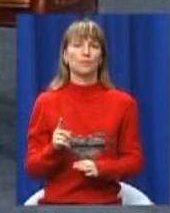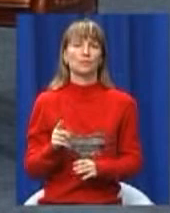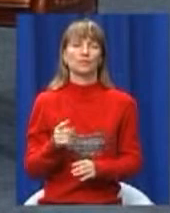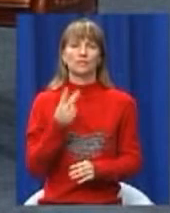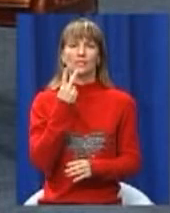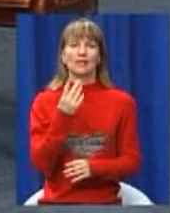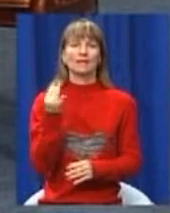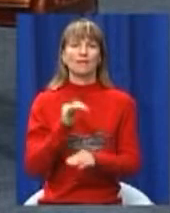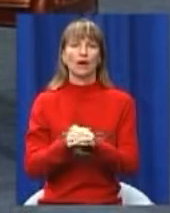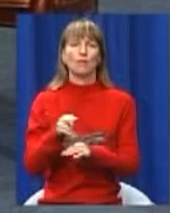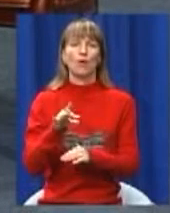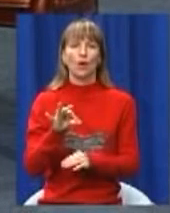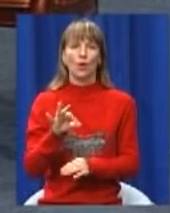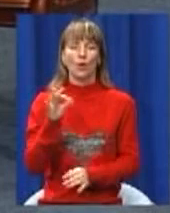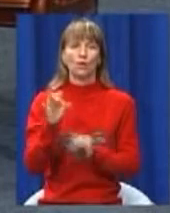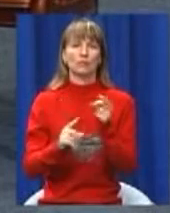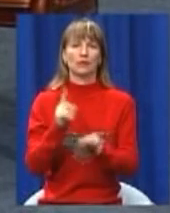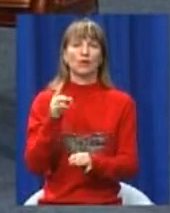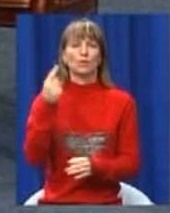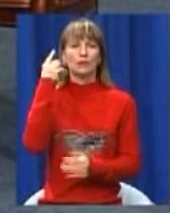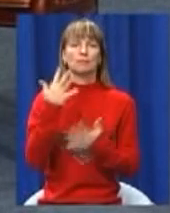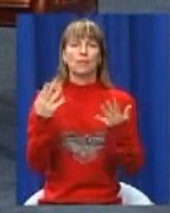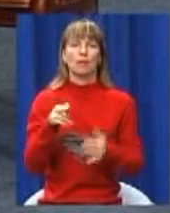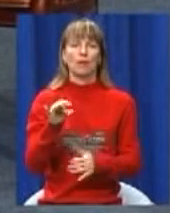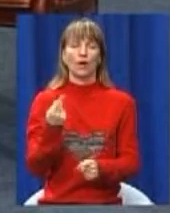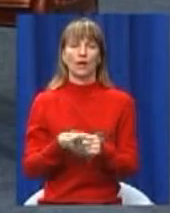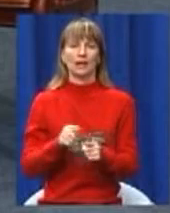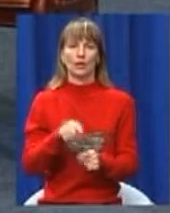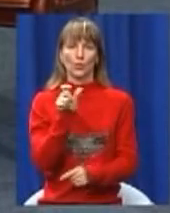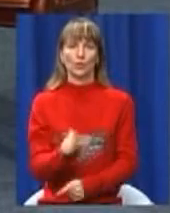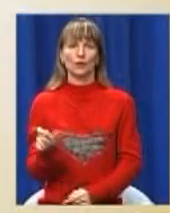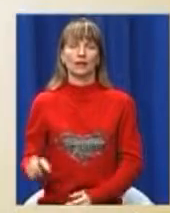цікавих фактів про космонавтів та дізнаємося більше про цих людей.